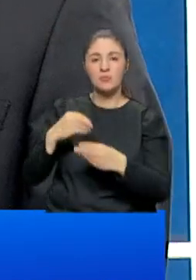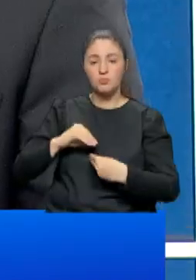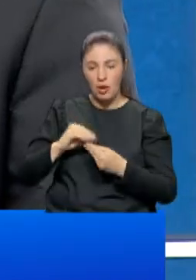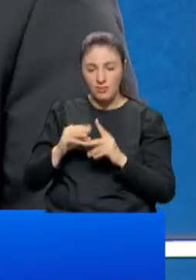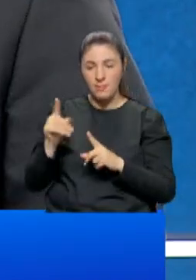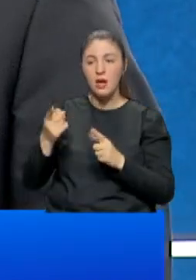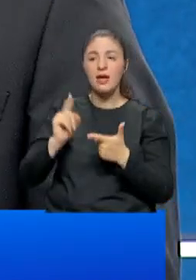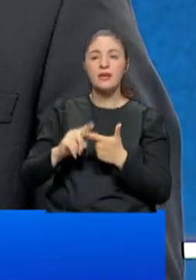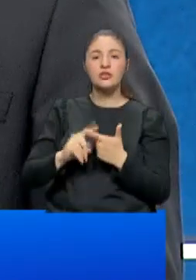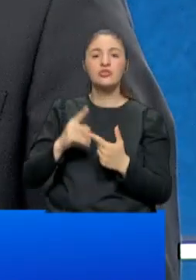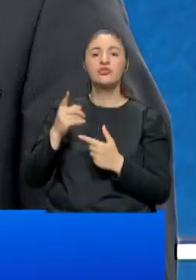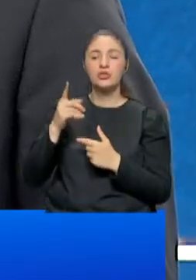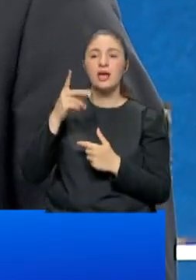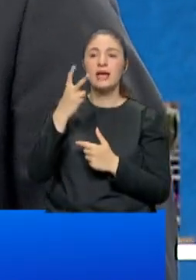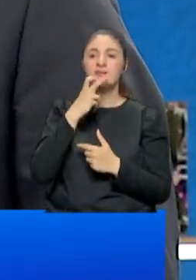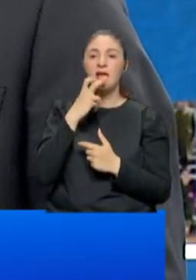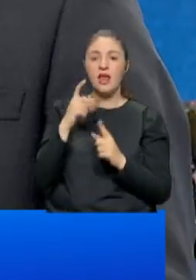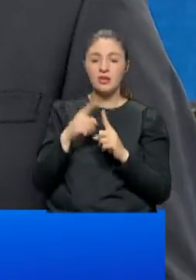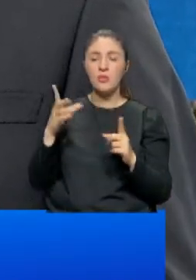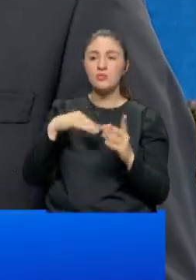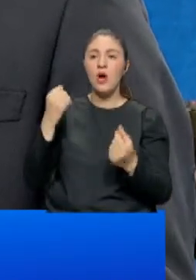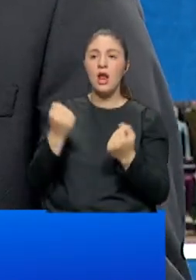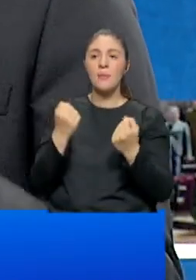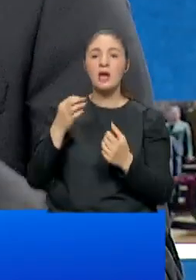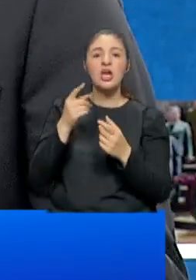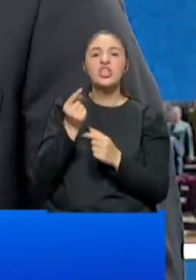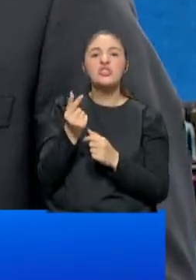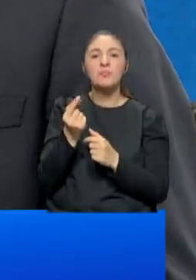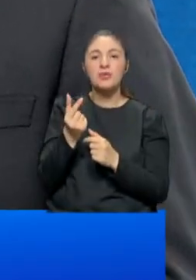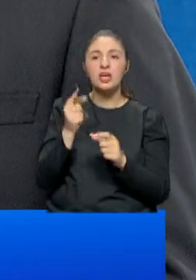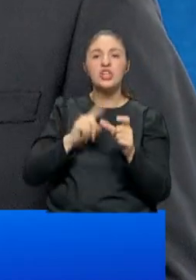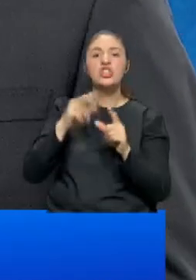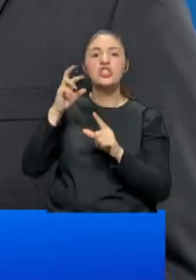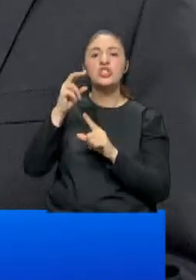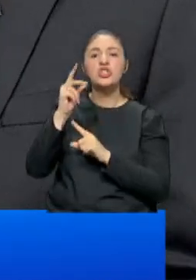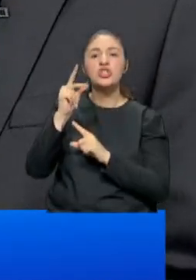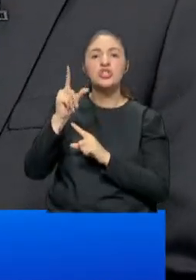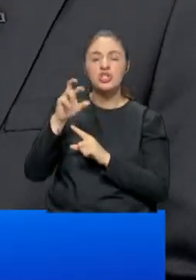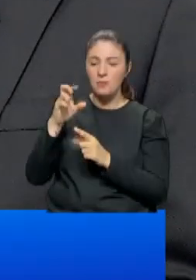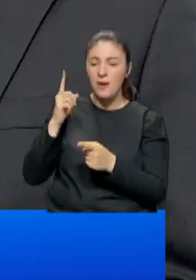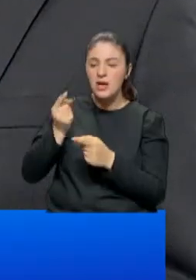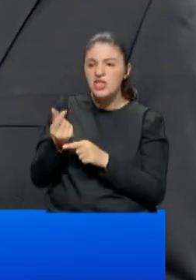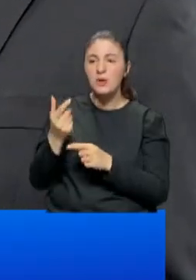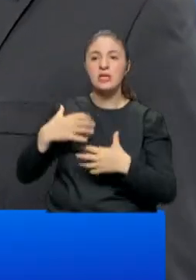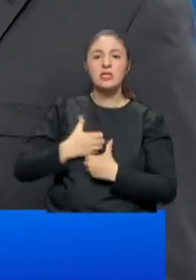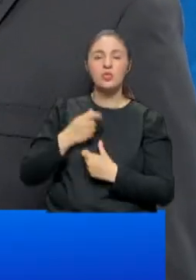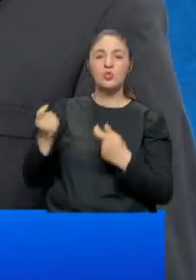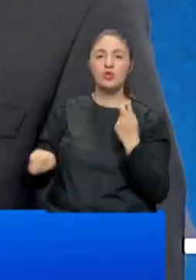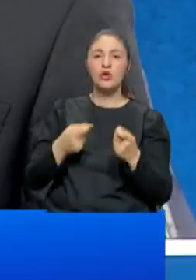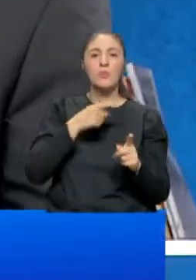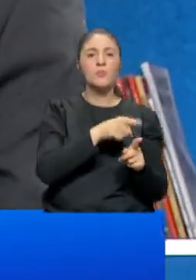sıkıntılar ikincisi biliyorsunuz yaklaşık iki senedir tüm otomotiv sektörü çift krizi ile uğraşan nedir ya Bunu herkes bunu krizi nedir